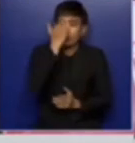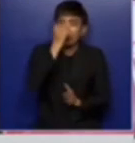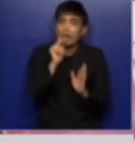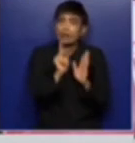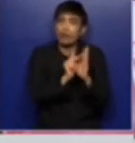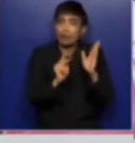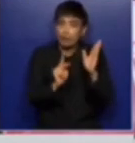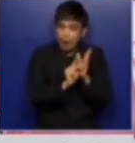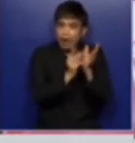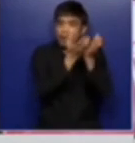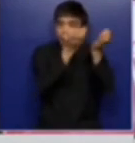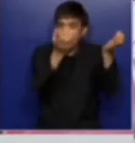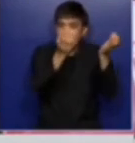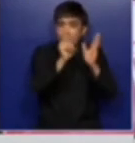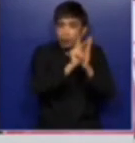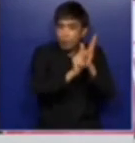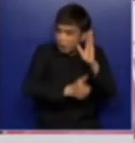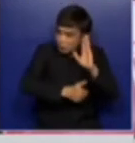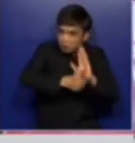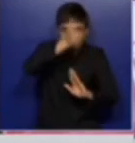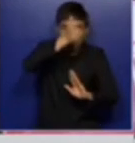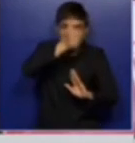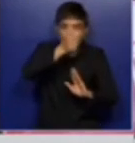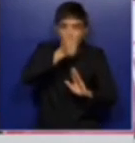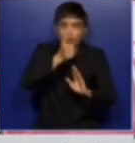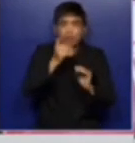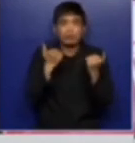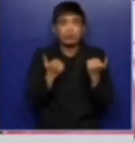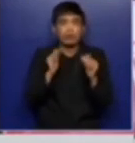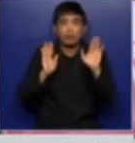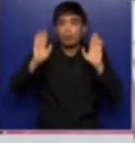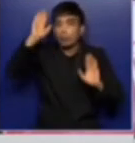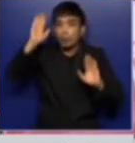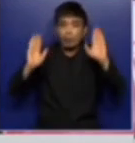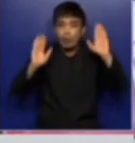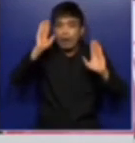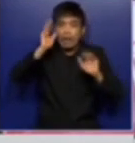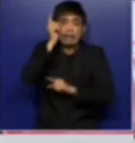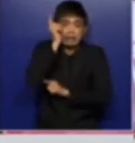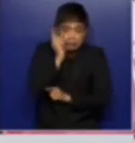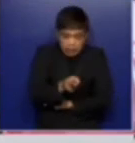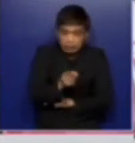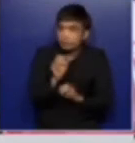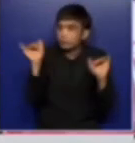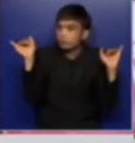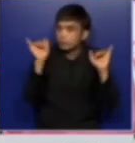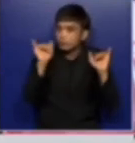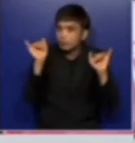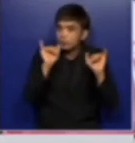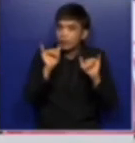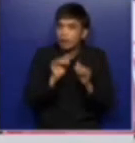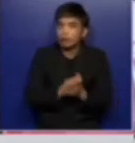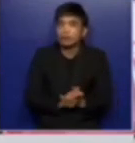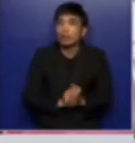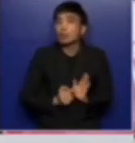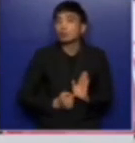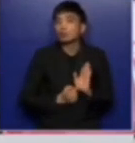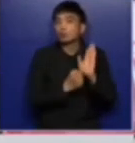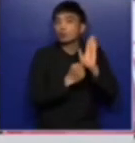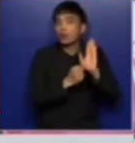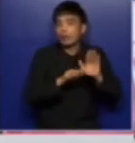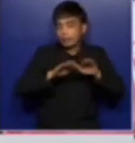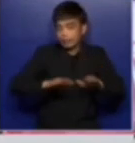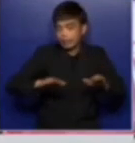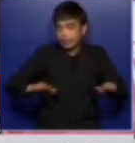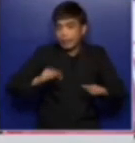ดของประเทศยังไม่เป็นประชาธิปไตยที่แท้จริงแม้กระทั่งเด็กนักเรียนลูกหลานนักศึกษาเย